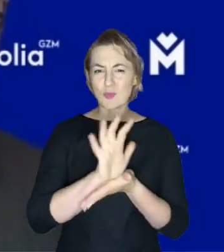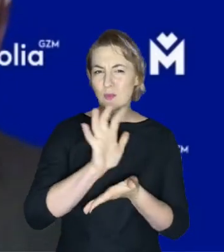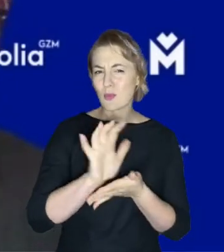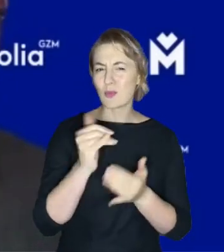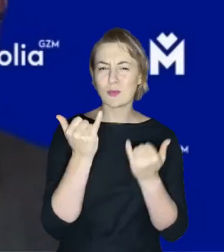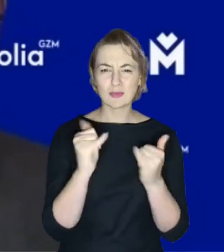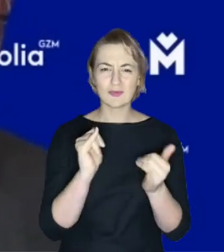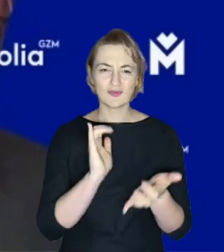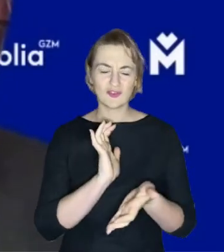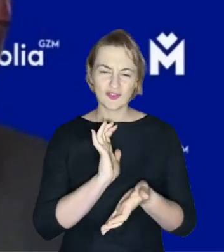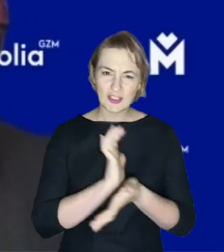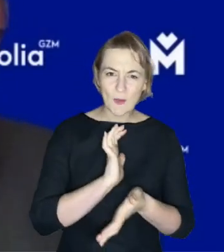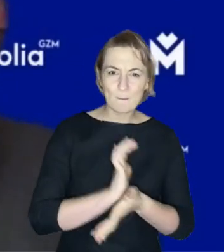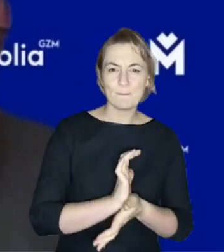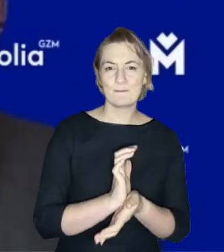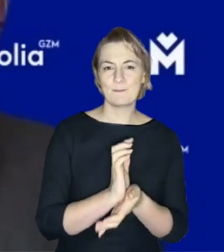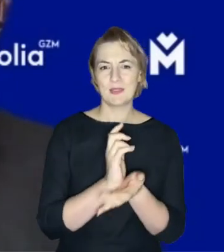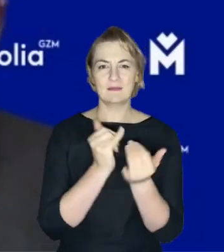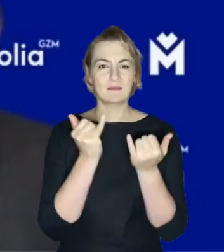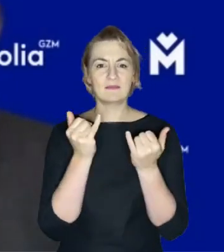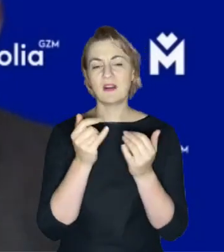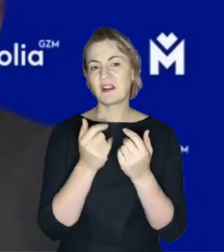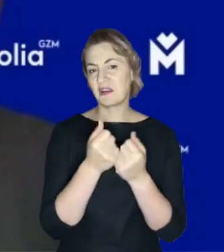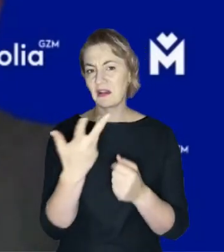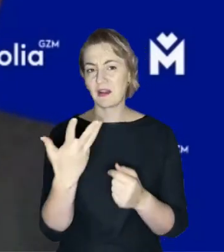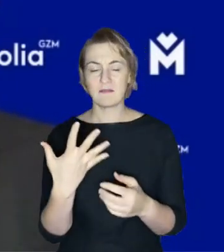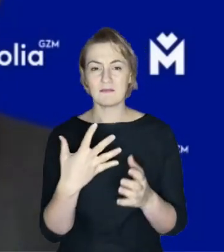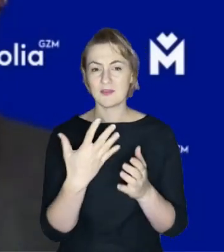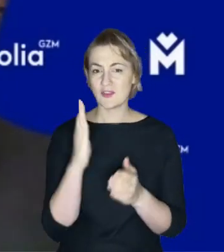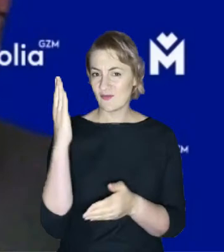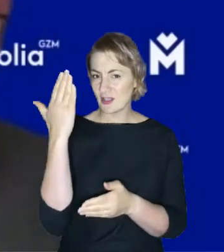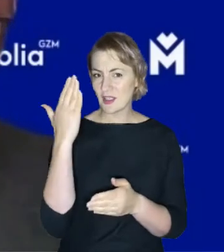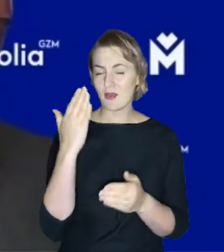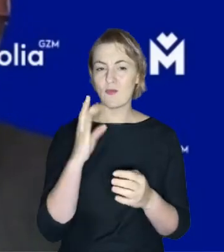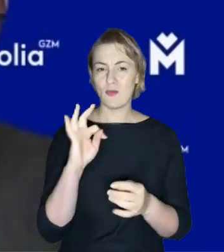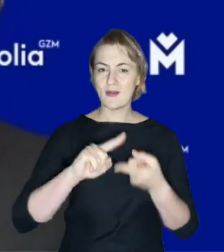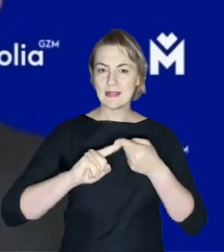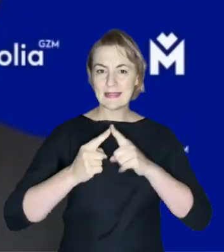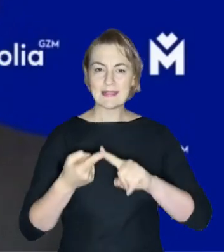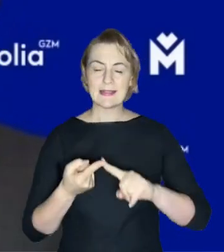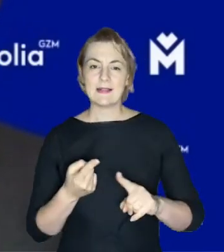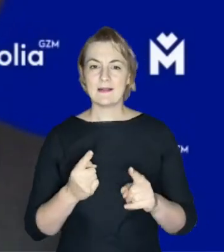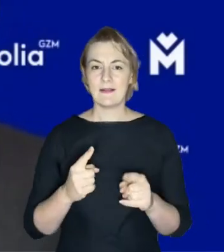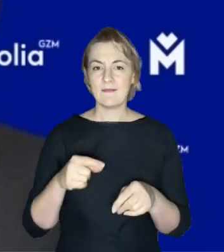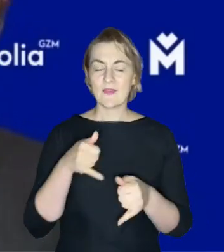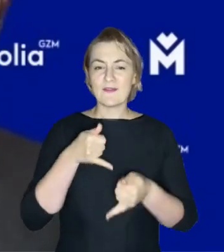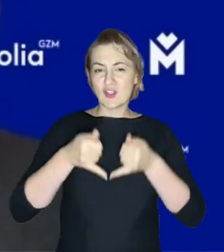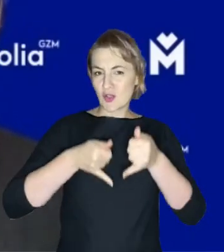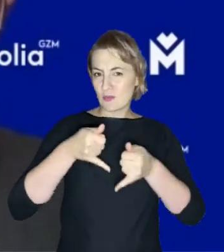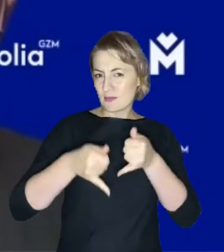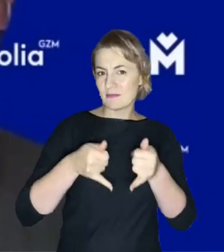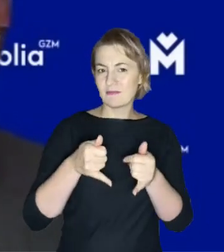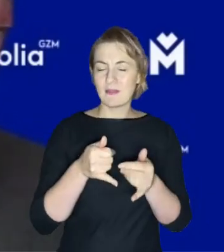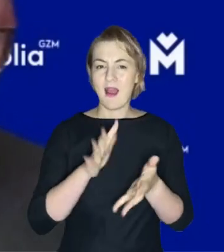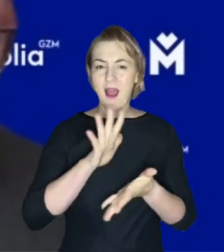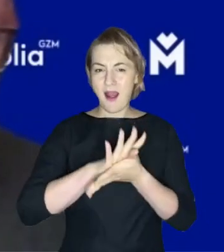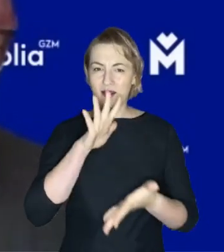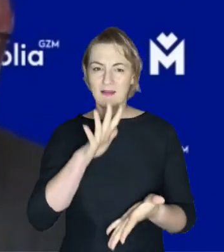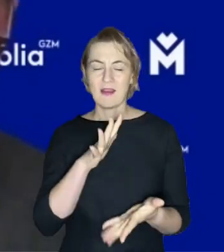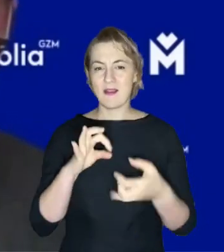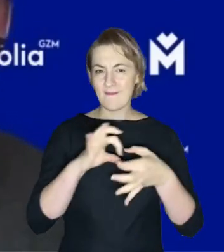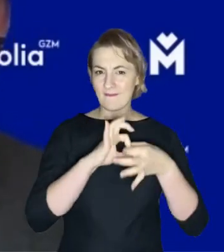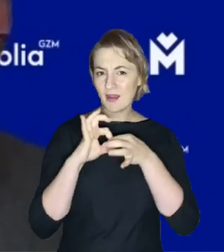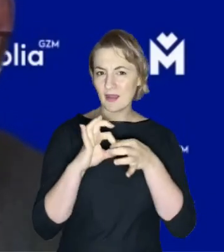różnych czasopism, kilka wymienię, Zwierciadło, Twój styl, Wysokie obcasy, Gazeta Wyborcza, Charaktery, Polityka, Więź, Życie duchowe,